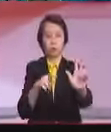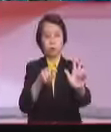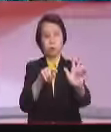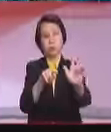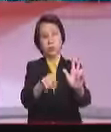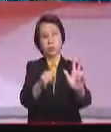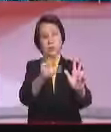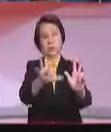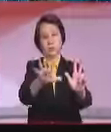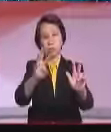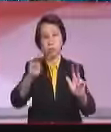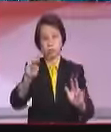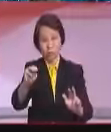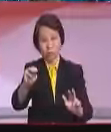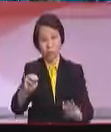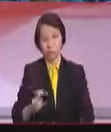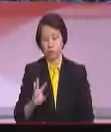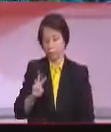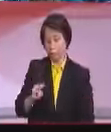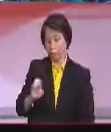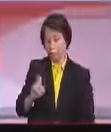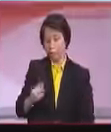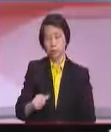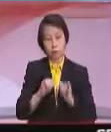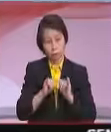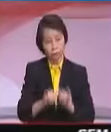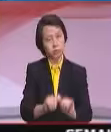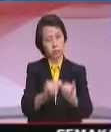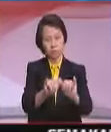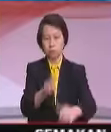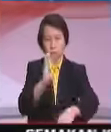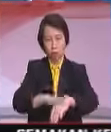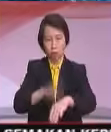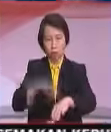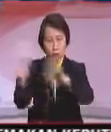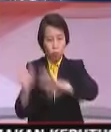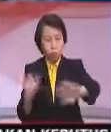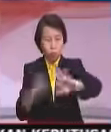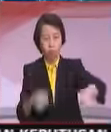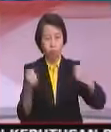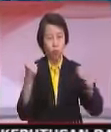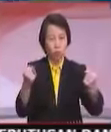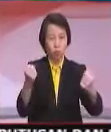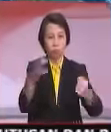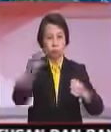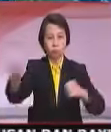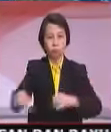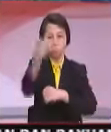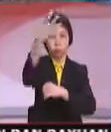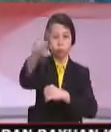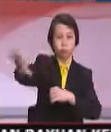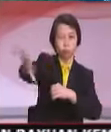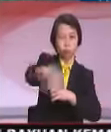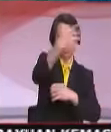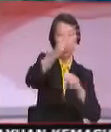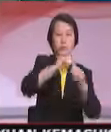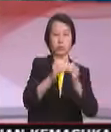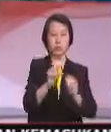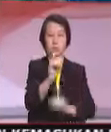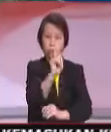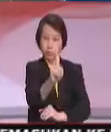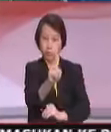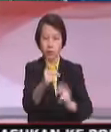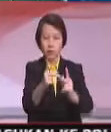3.5 meter. Oleh itu, Met Malaysia masih lagi mengekalkan amaran angin kencang dan lap gelora kategori pertama